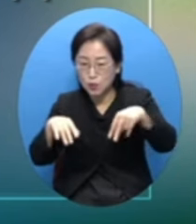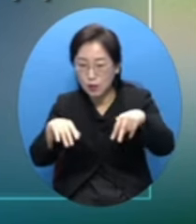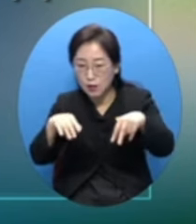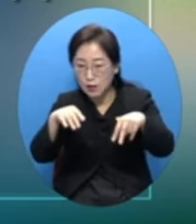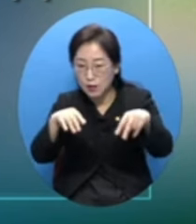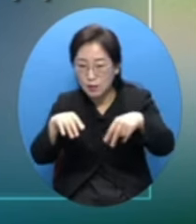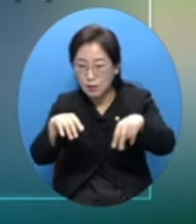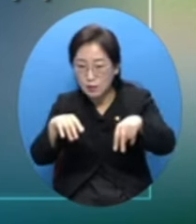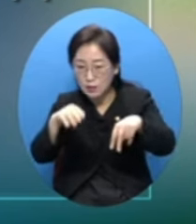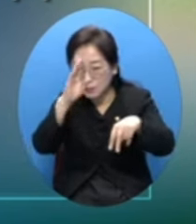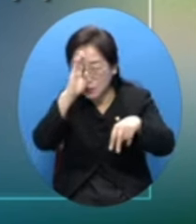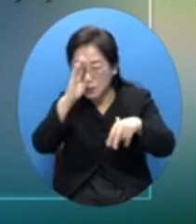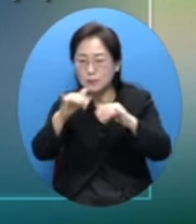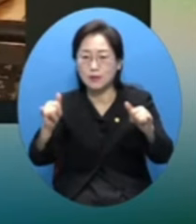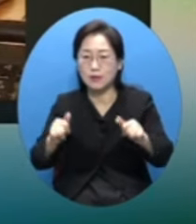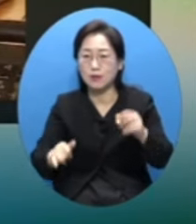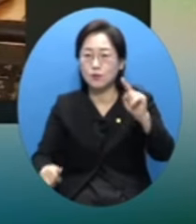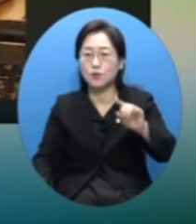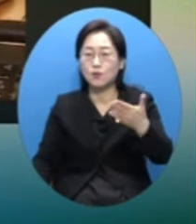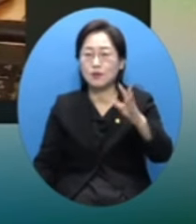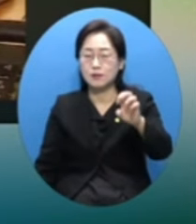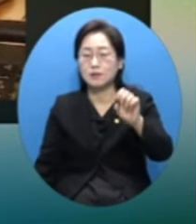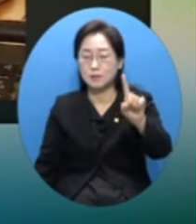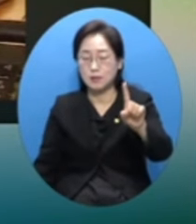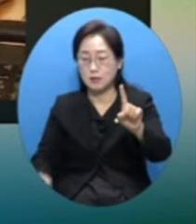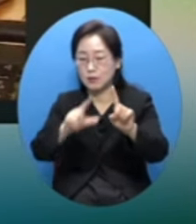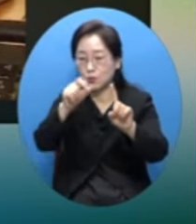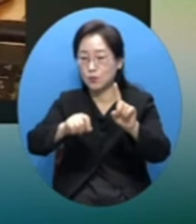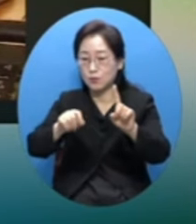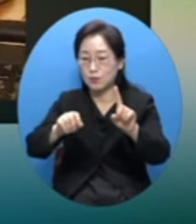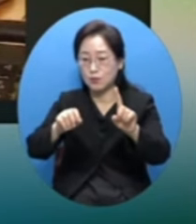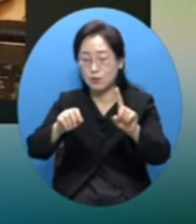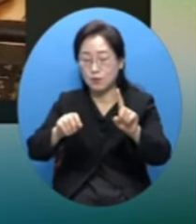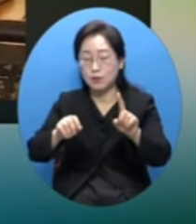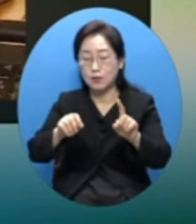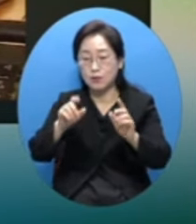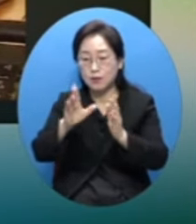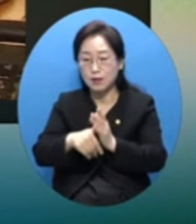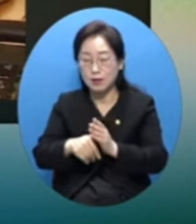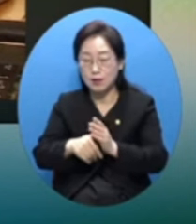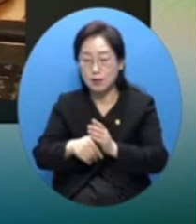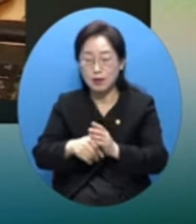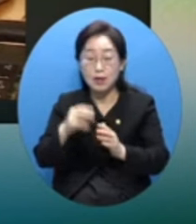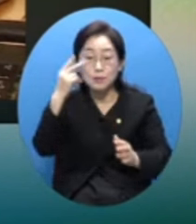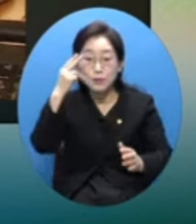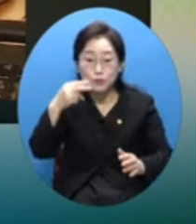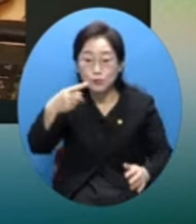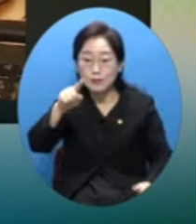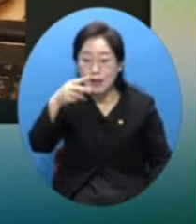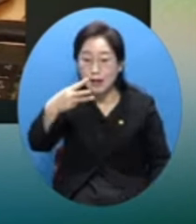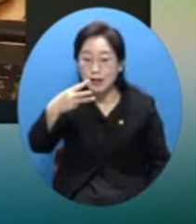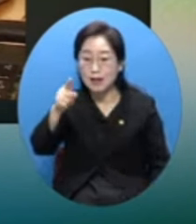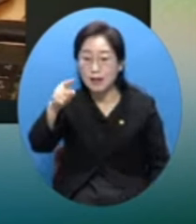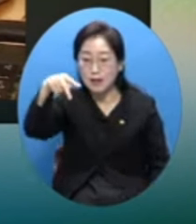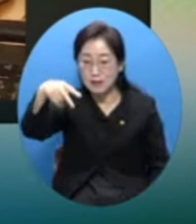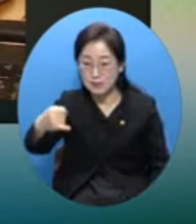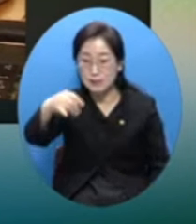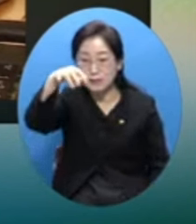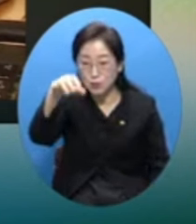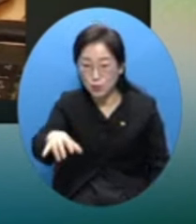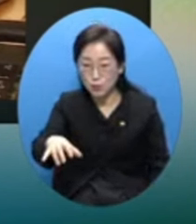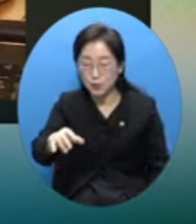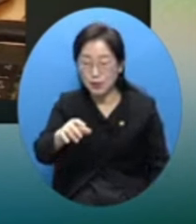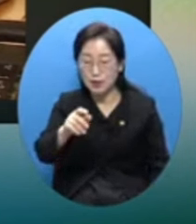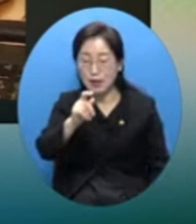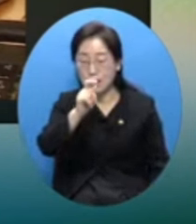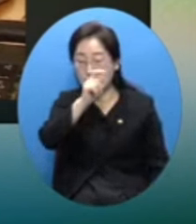1946년 1월 30일 달라스 텍사스에 태어나서 바로 두 주 전